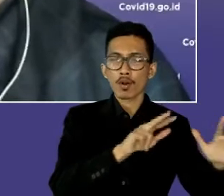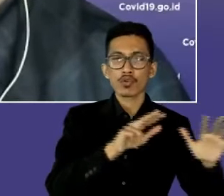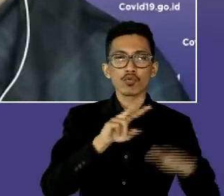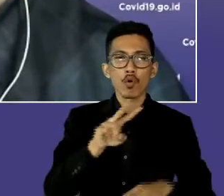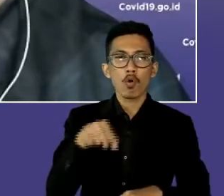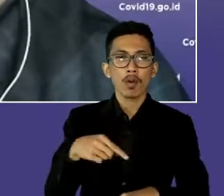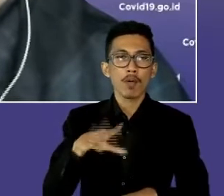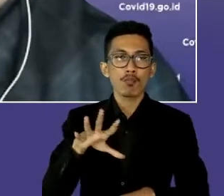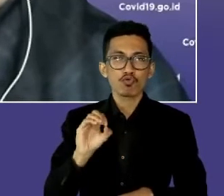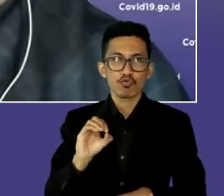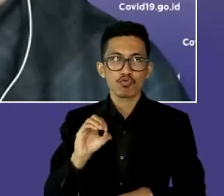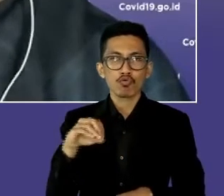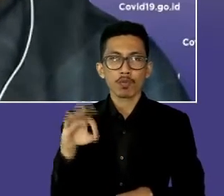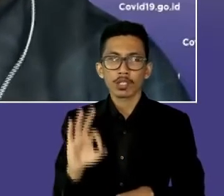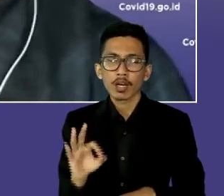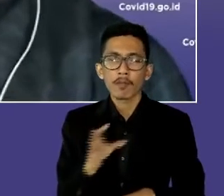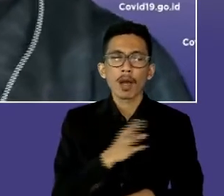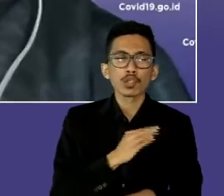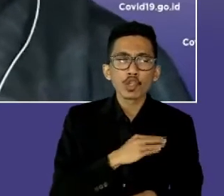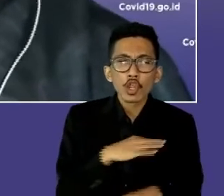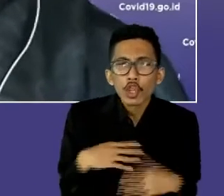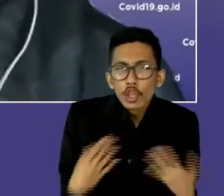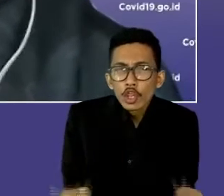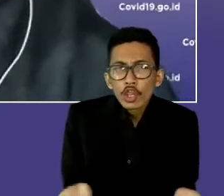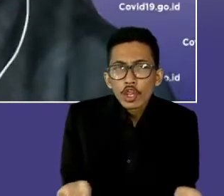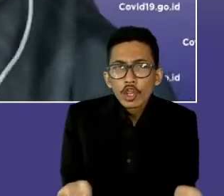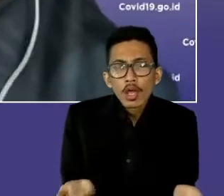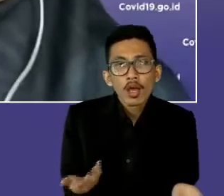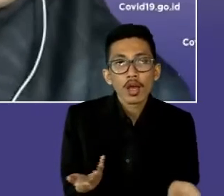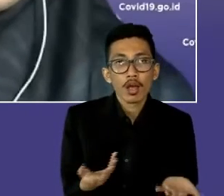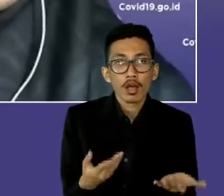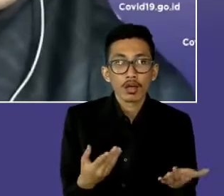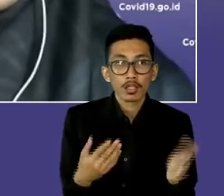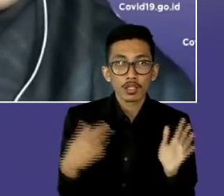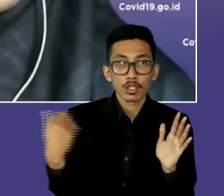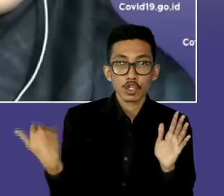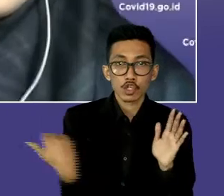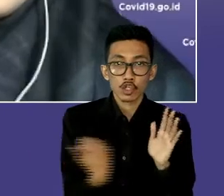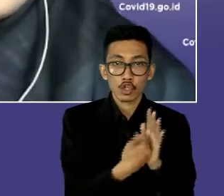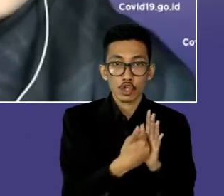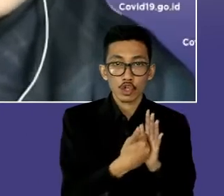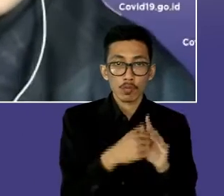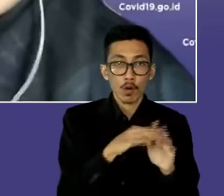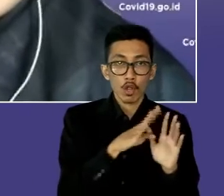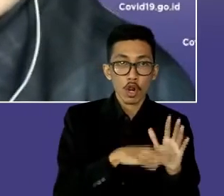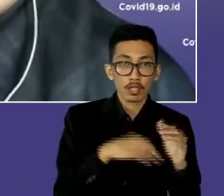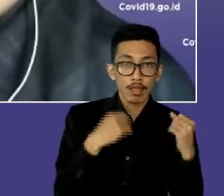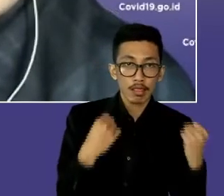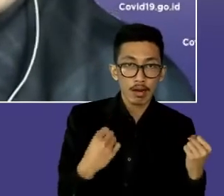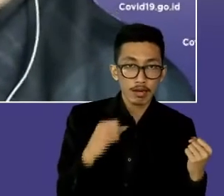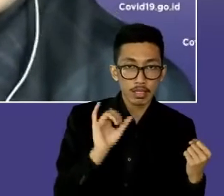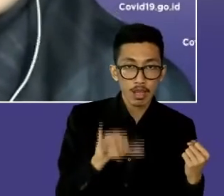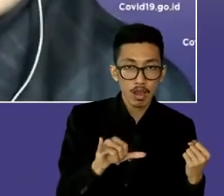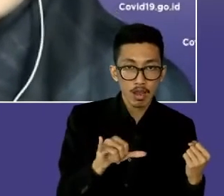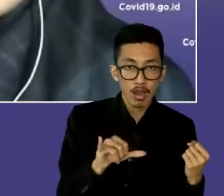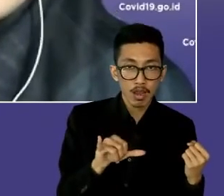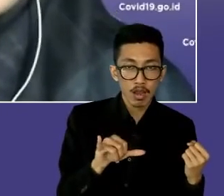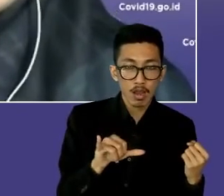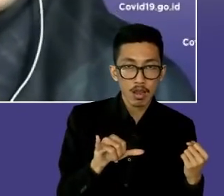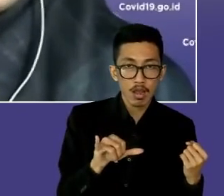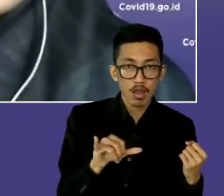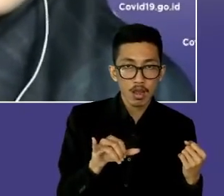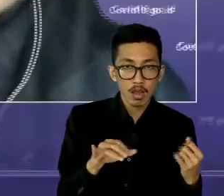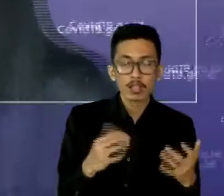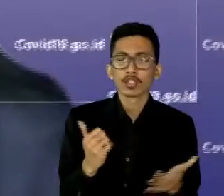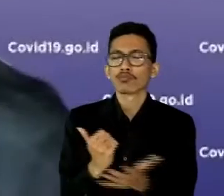sampai 82,50, maksudnya ini yang mengikuti mengikuti tes atau yang tidak mengikuti prokes? Sebenarnya ini adalah angka kepatuhannya di